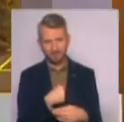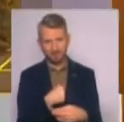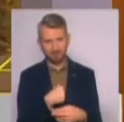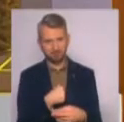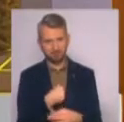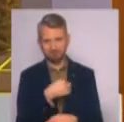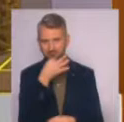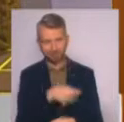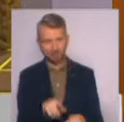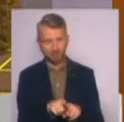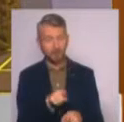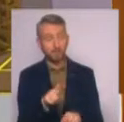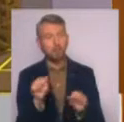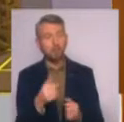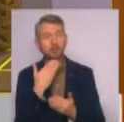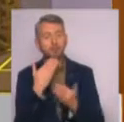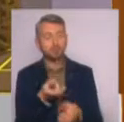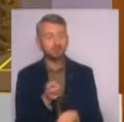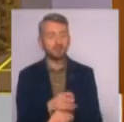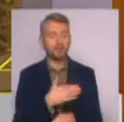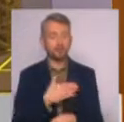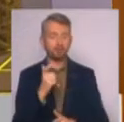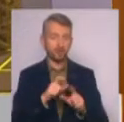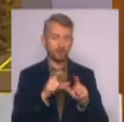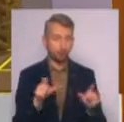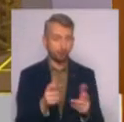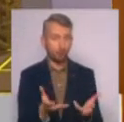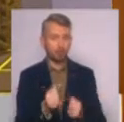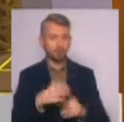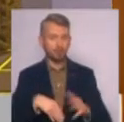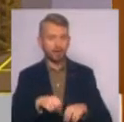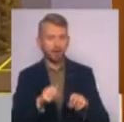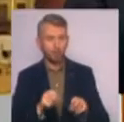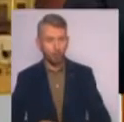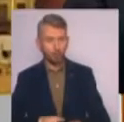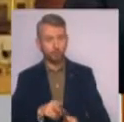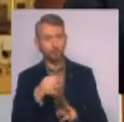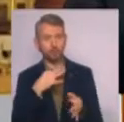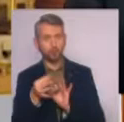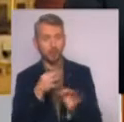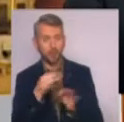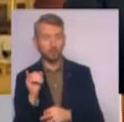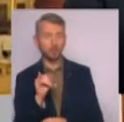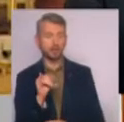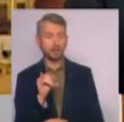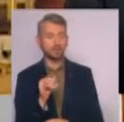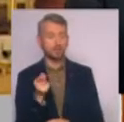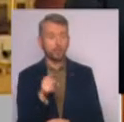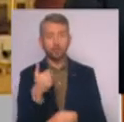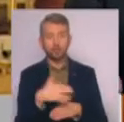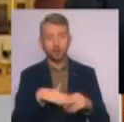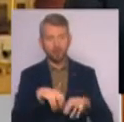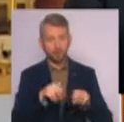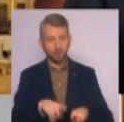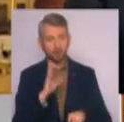цього. Ви можете звернутися в наш інститут, отримати кваліфіковану консультацією, і тоді вже фахівець